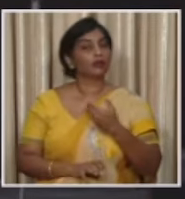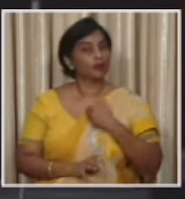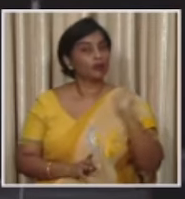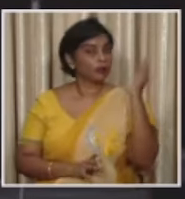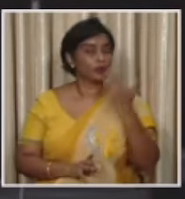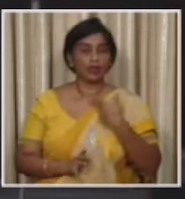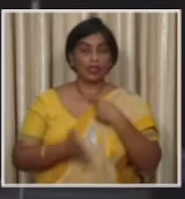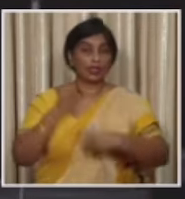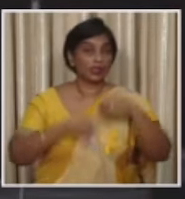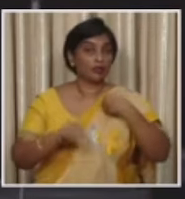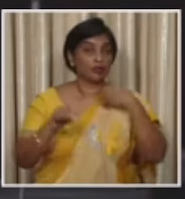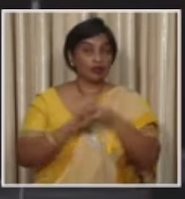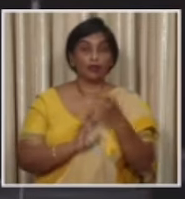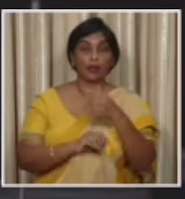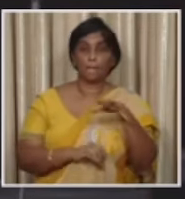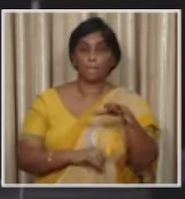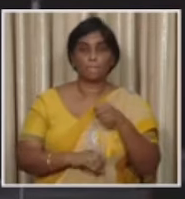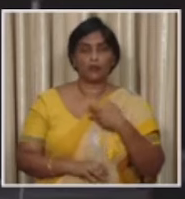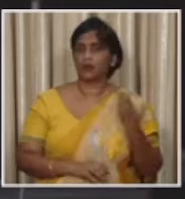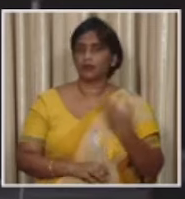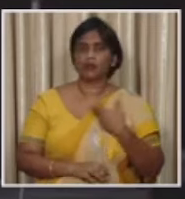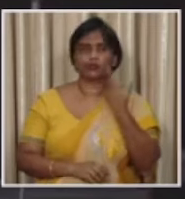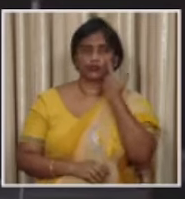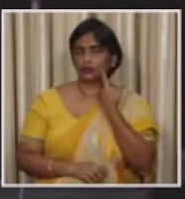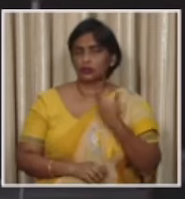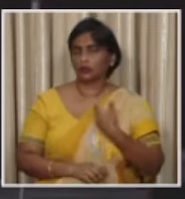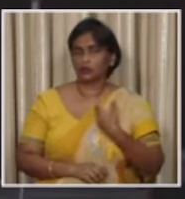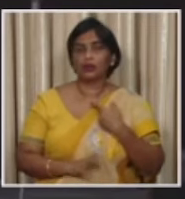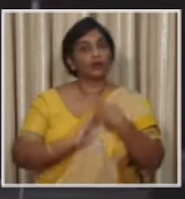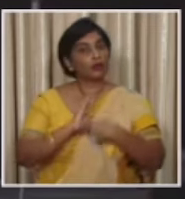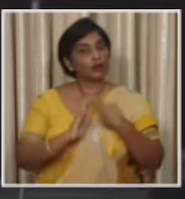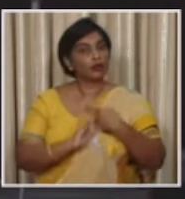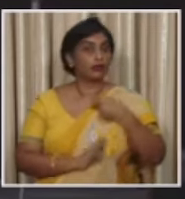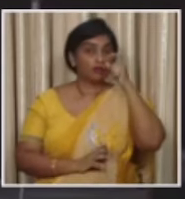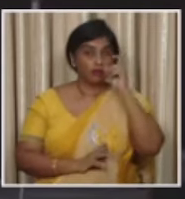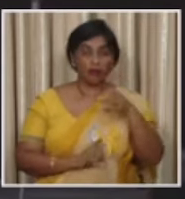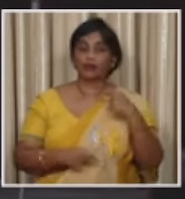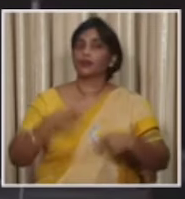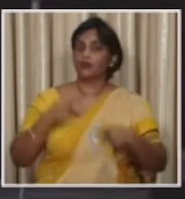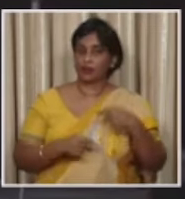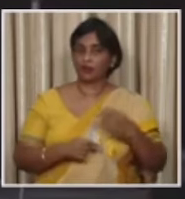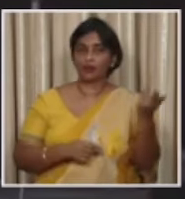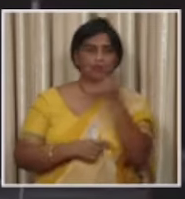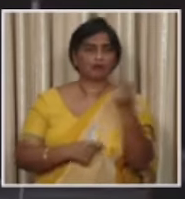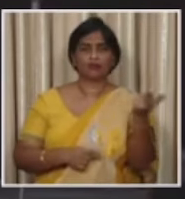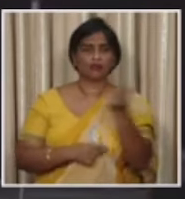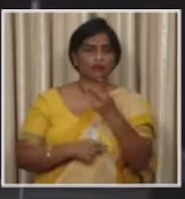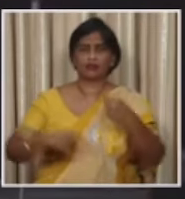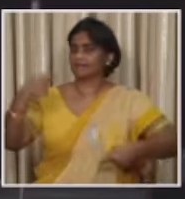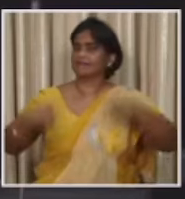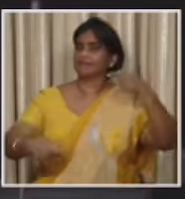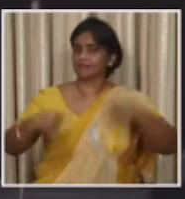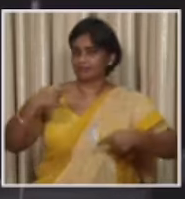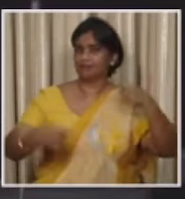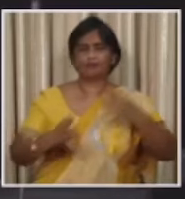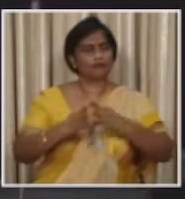කාටවත් දේශපාලනය කරන්න ආර්ථිකය පාවිච්චි කරන්න බෑයි මං කනගාටු වෙන්නේ. රටම බලාගෙන හිටපු විවාදයක් ඔබතුමාලා දෙගොල්ලෝ අතර වාද විවාද ඇති